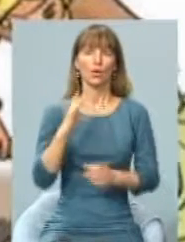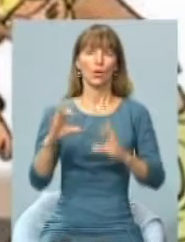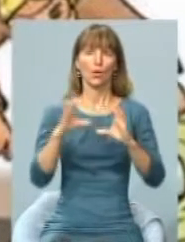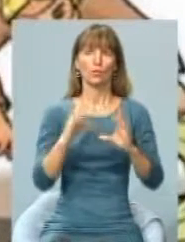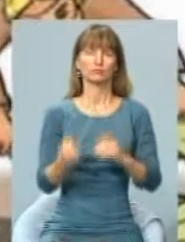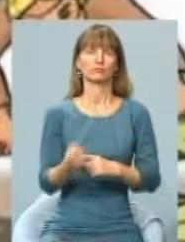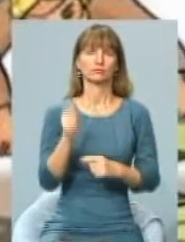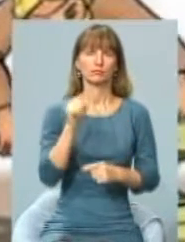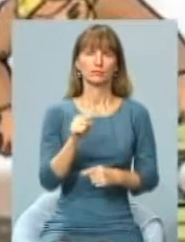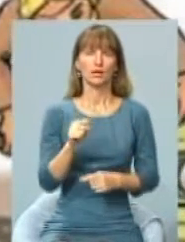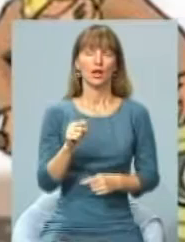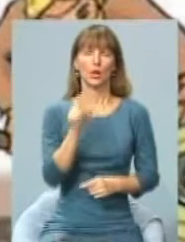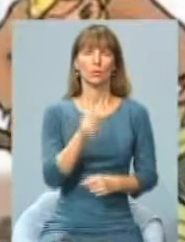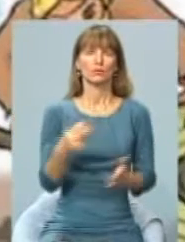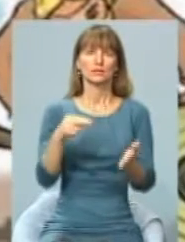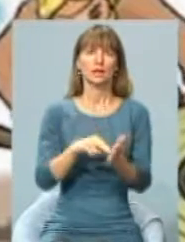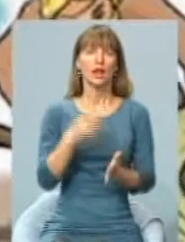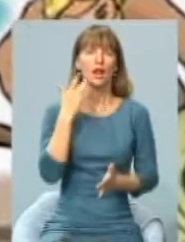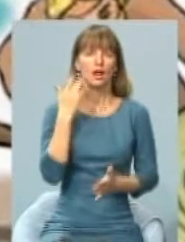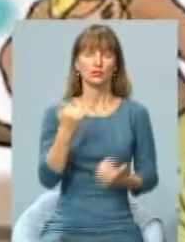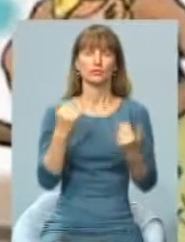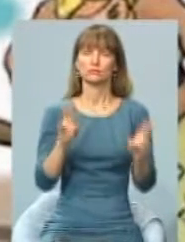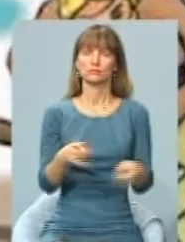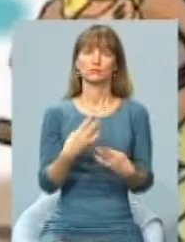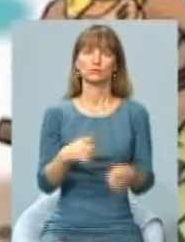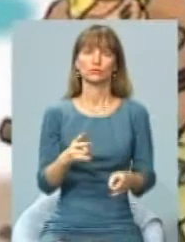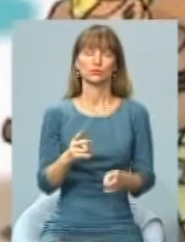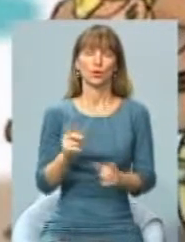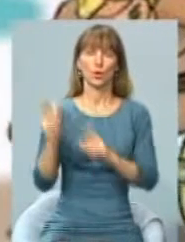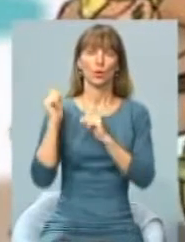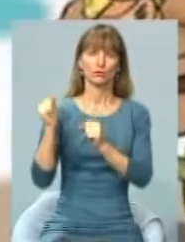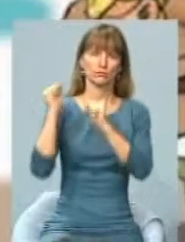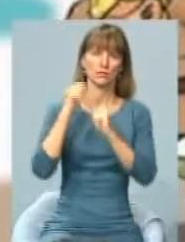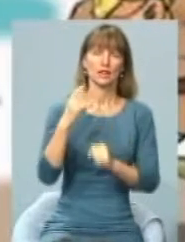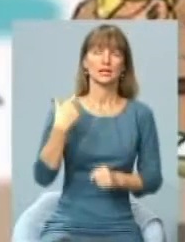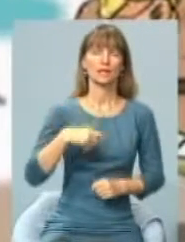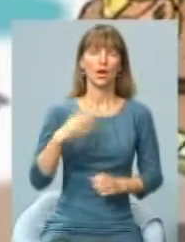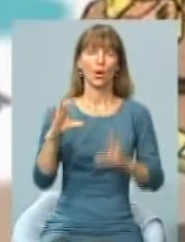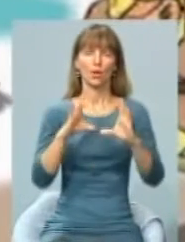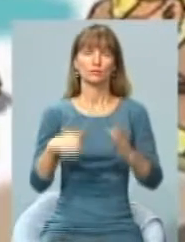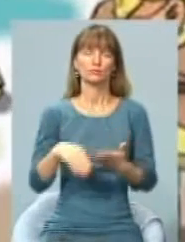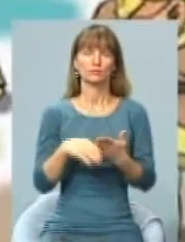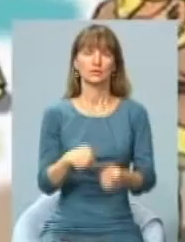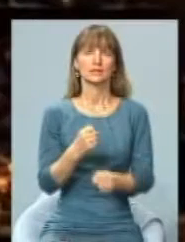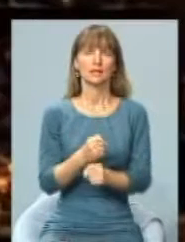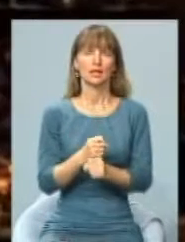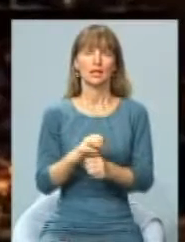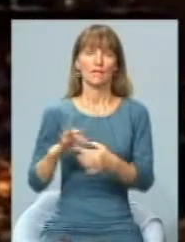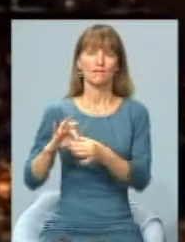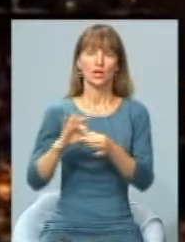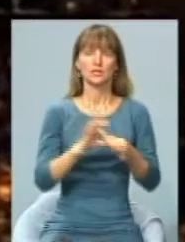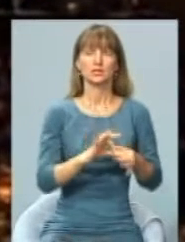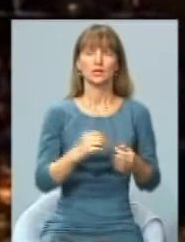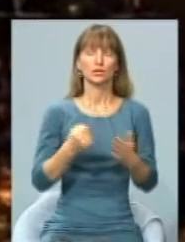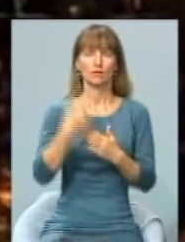з'явилося, то людям стало набагато легше, адже тепер не потрібно було носити вантажі на собі. Колесо допомогло створити вози. До